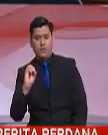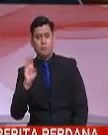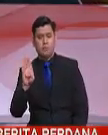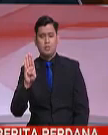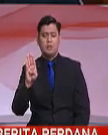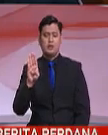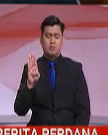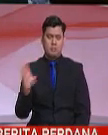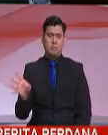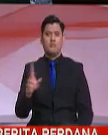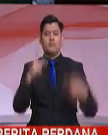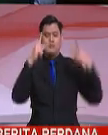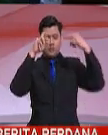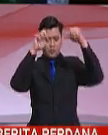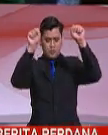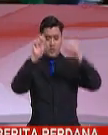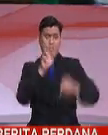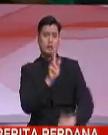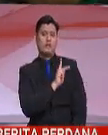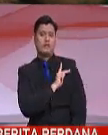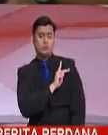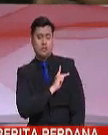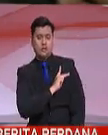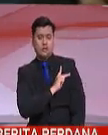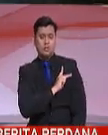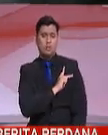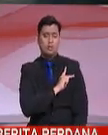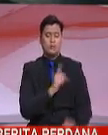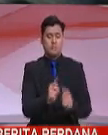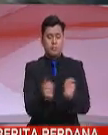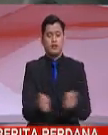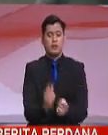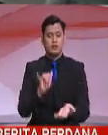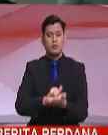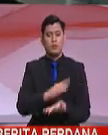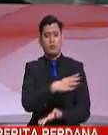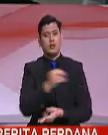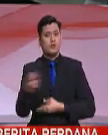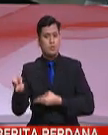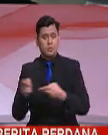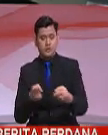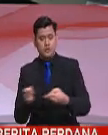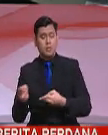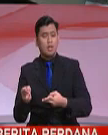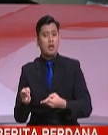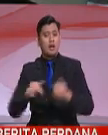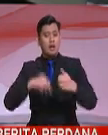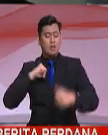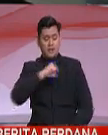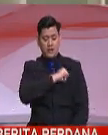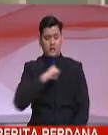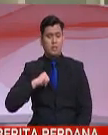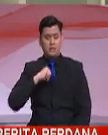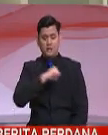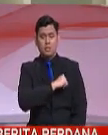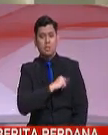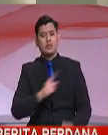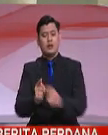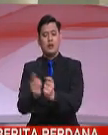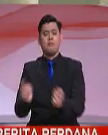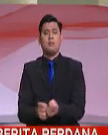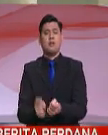dipengusikan oleh ketua jajahan. Dan urusianya adalah pihak Nadema dan di jajahan ini adalah di bawah